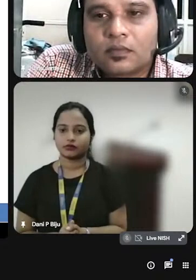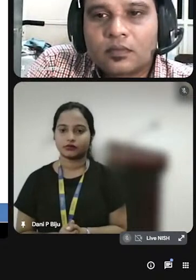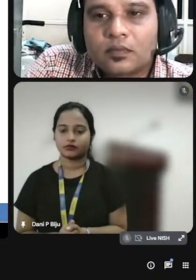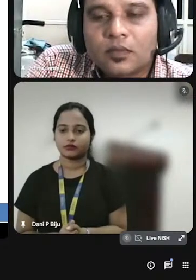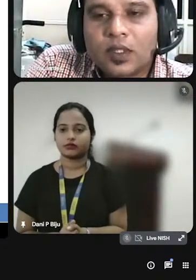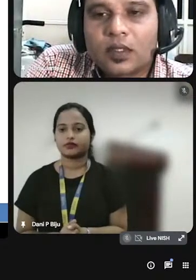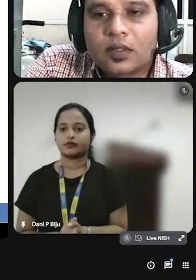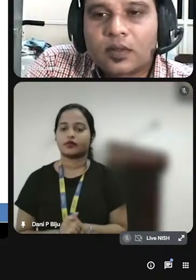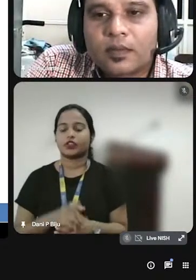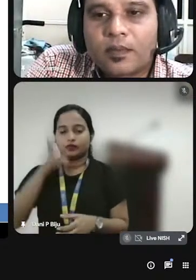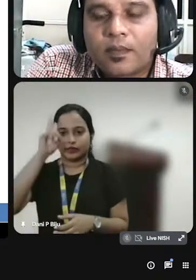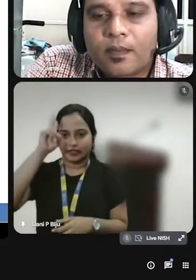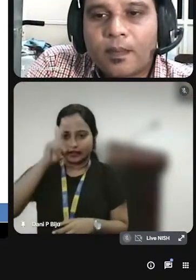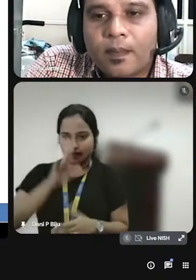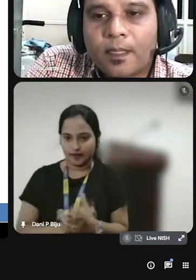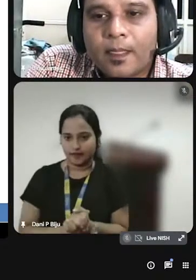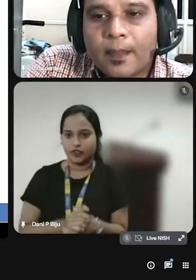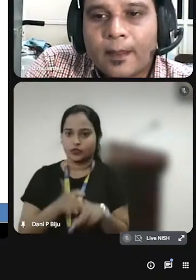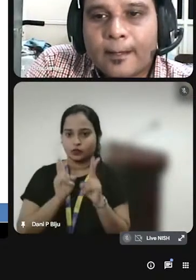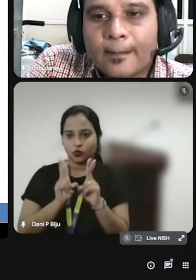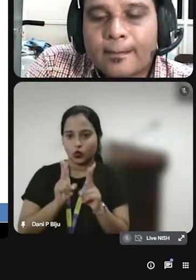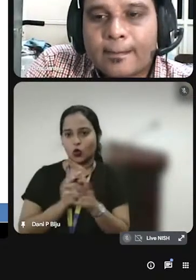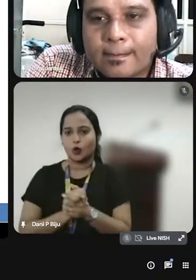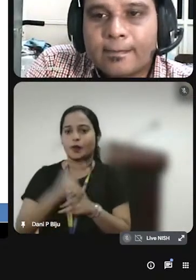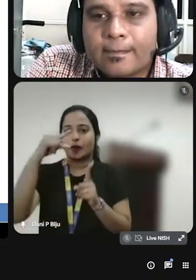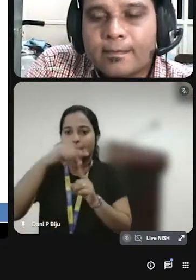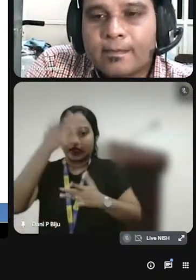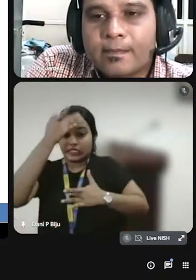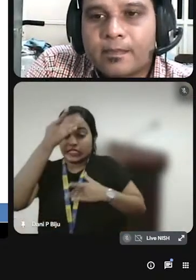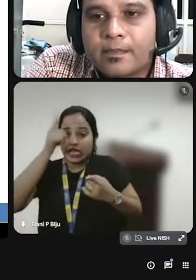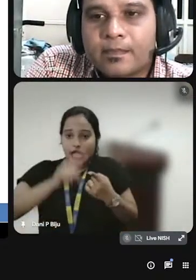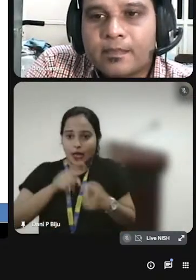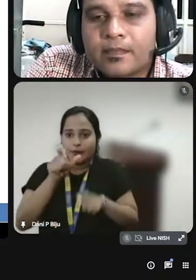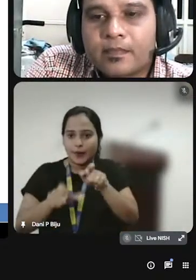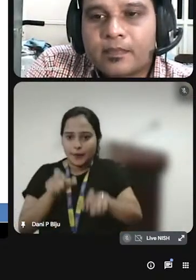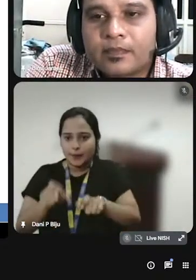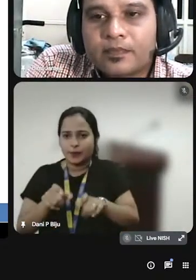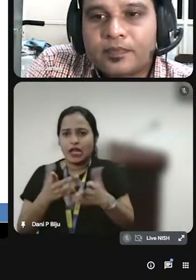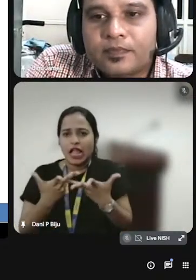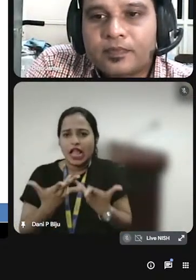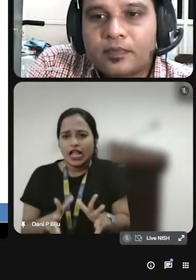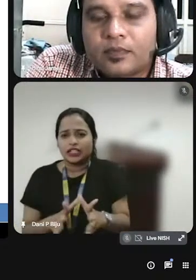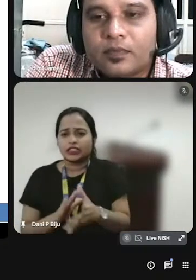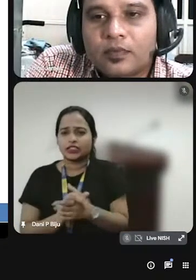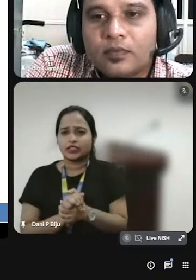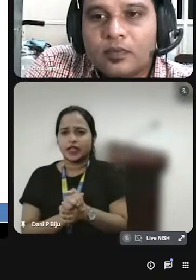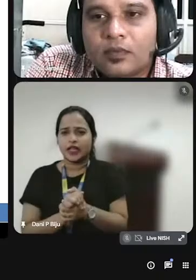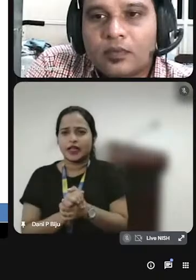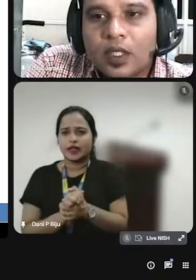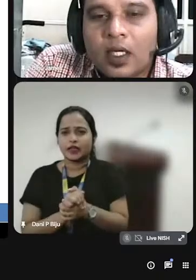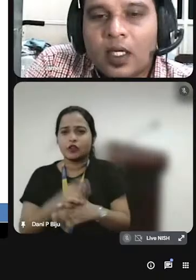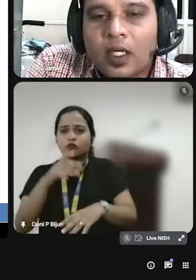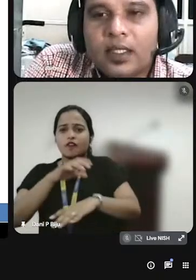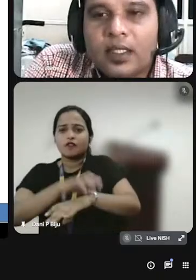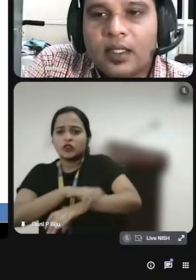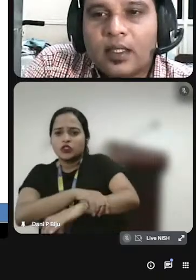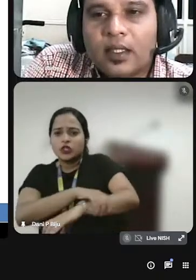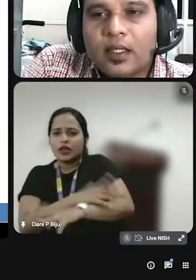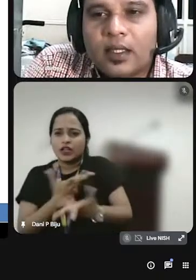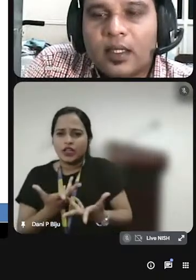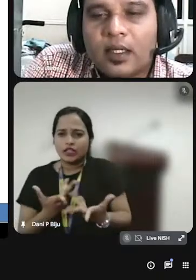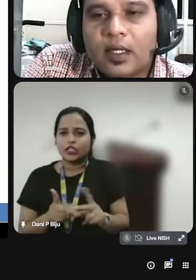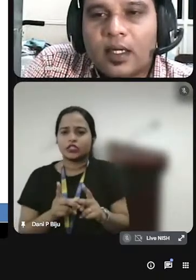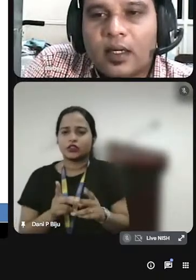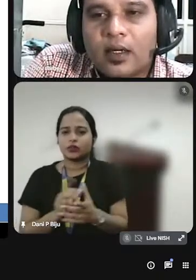സർ, ഒരു ഡൗട്ട് ചോദിച്ചോട്ടെ. അതായത് നോർമലി പാർക്കിൻസൺസ് ബാധിച്ചവർക്ക് എന്തെങ്കിലും കോമൺ പ്രോട്ടോകോൾ വെച്ചിട്ടാണോ ഫിസിയോതെറാപ്പി ചെയ്യുന്നത്, അതോ